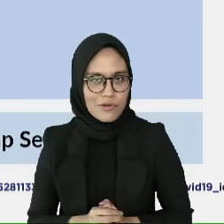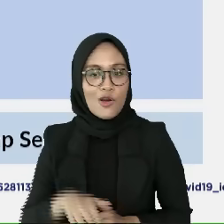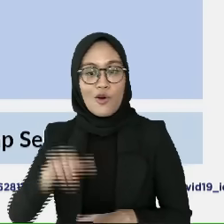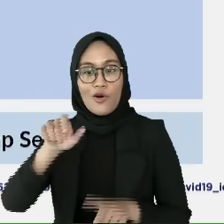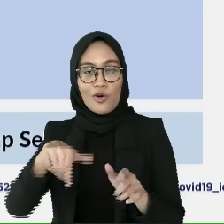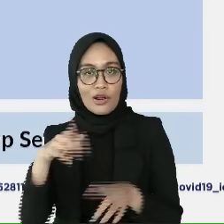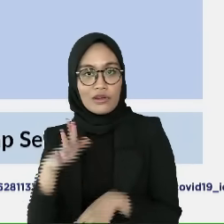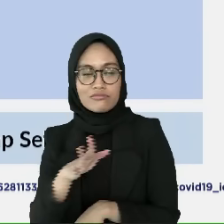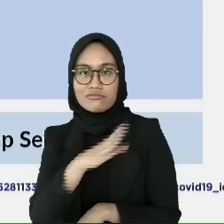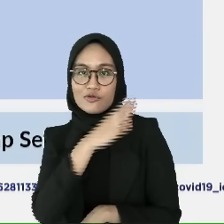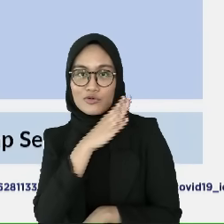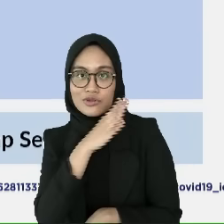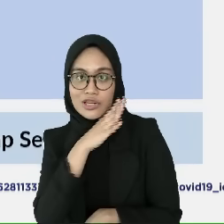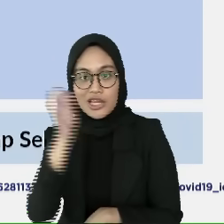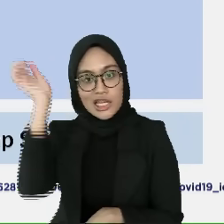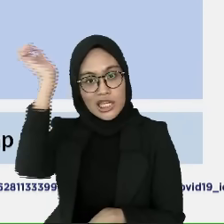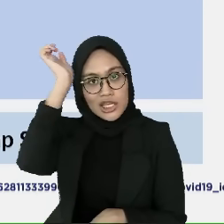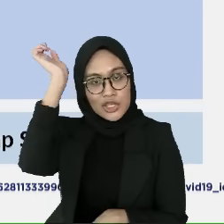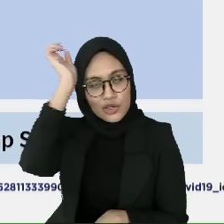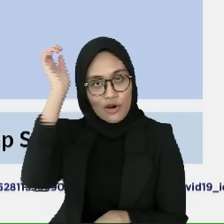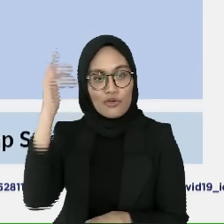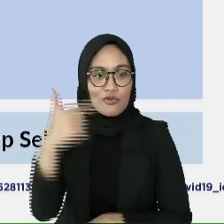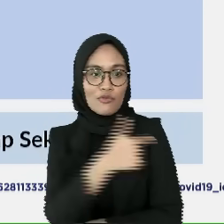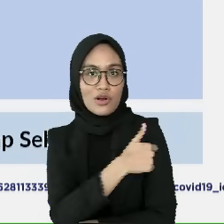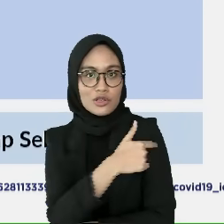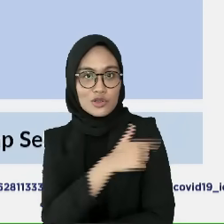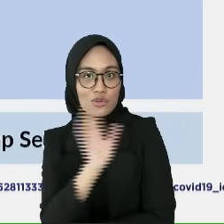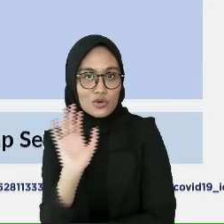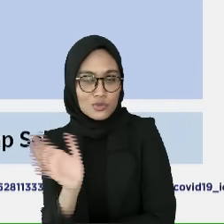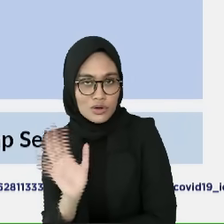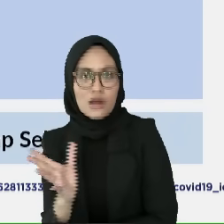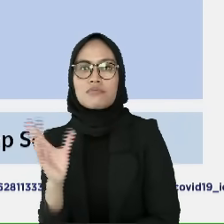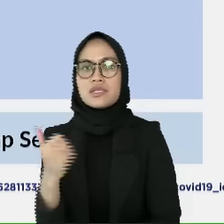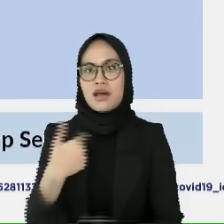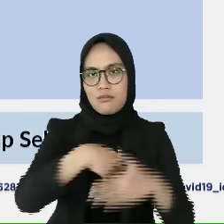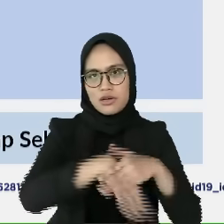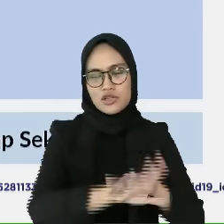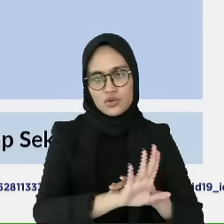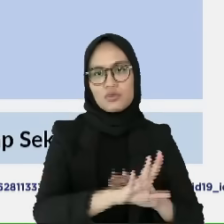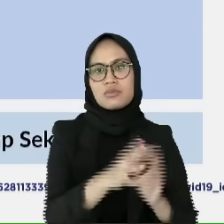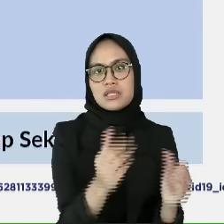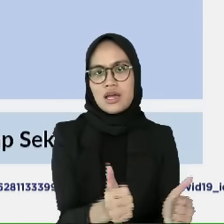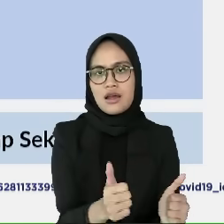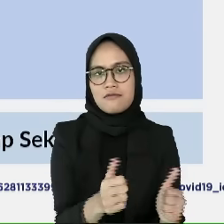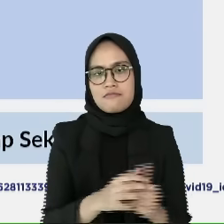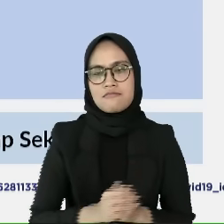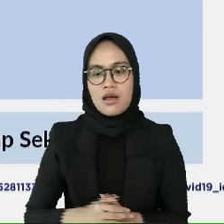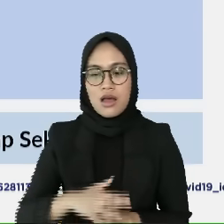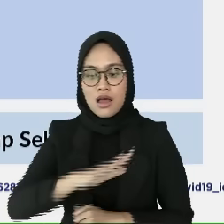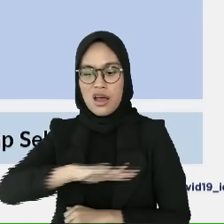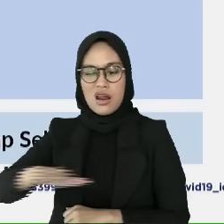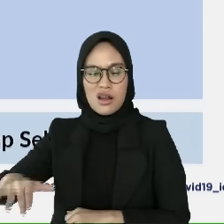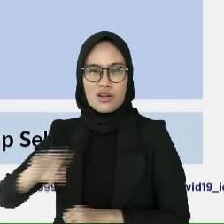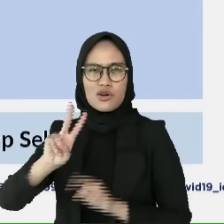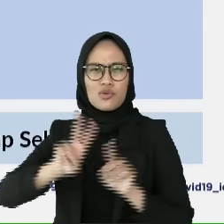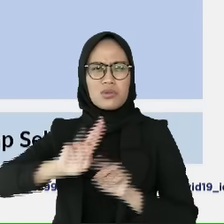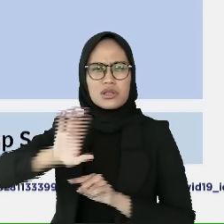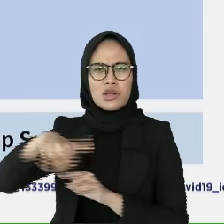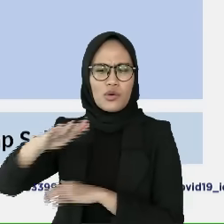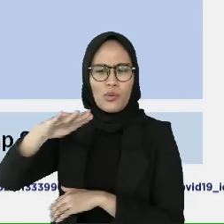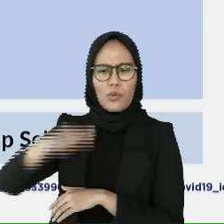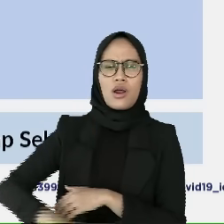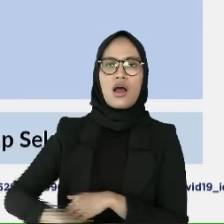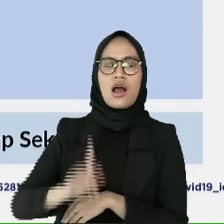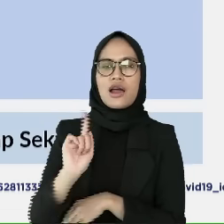setelah screening Peduli Lindungi, sedangkan untuk anak usia kurang dari 12 tahun wajib memberikan hasil